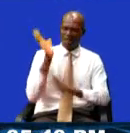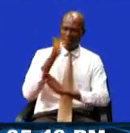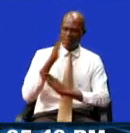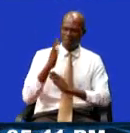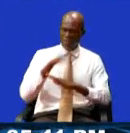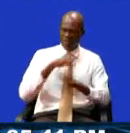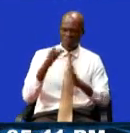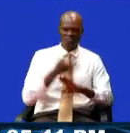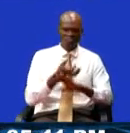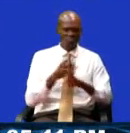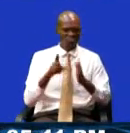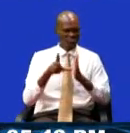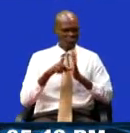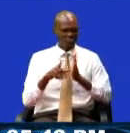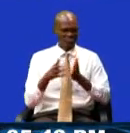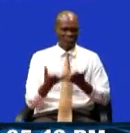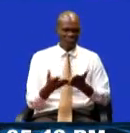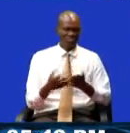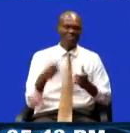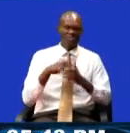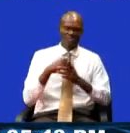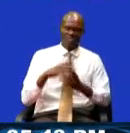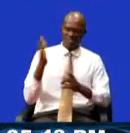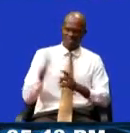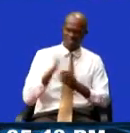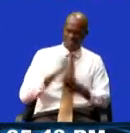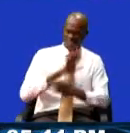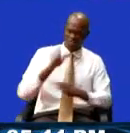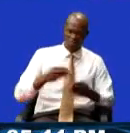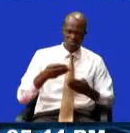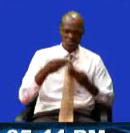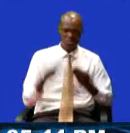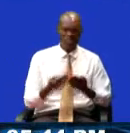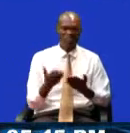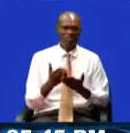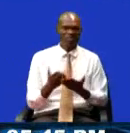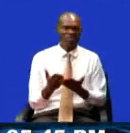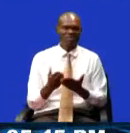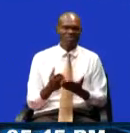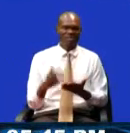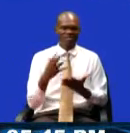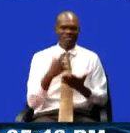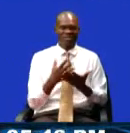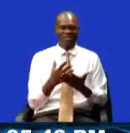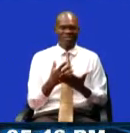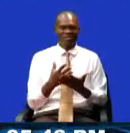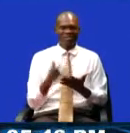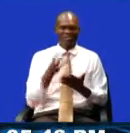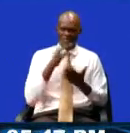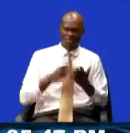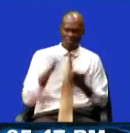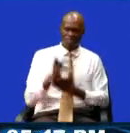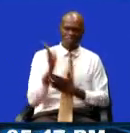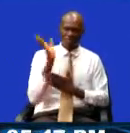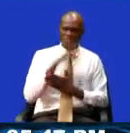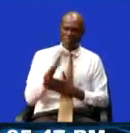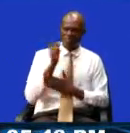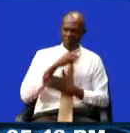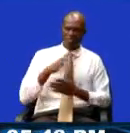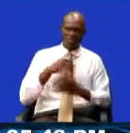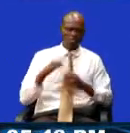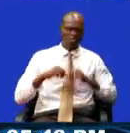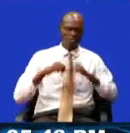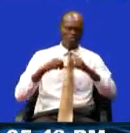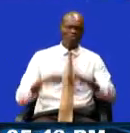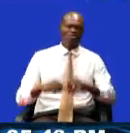ukope. Upate cheki yako tena na ulipe. Tuendelee hivyo